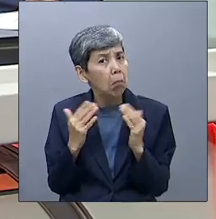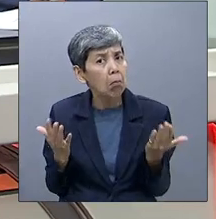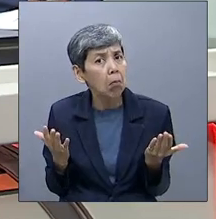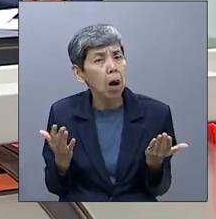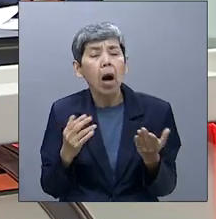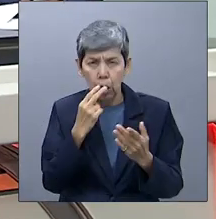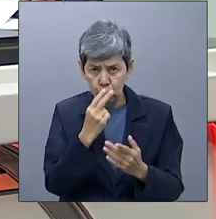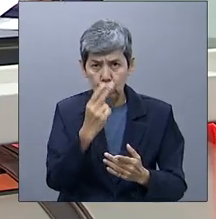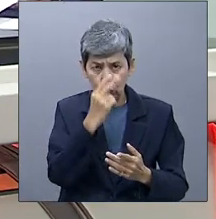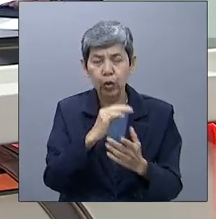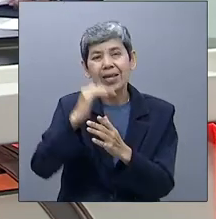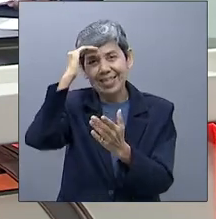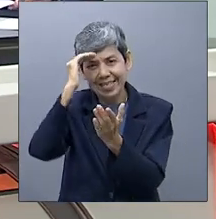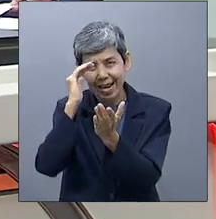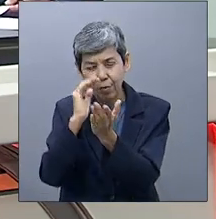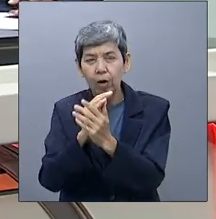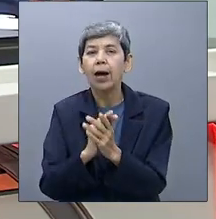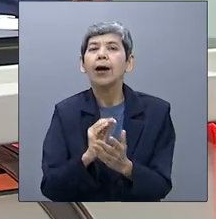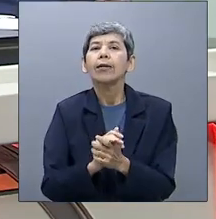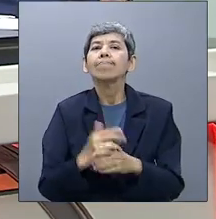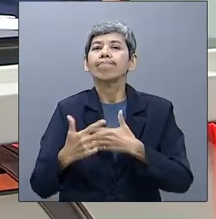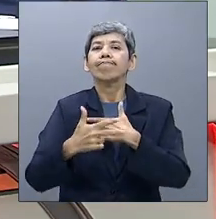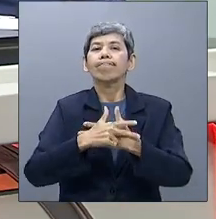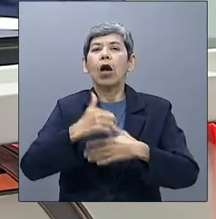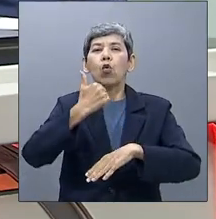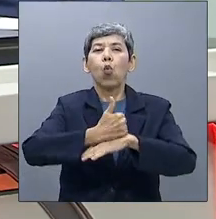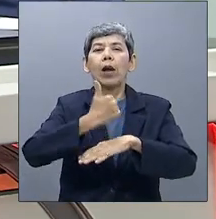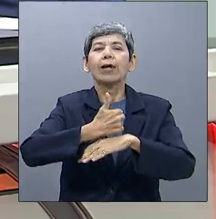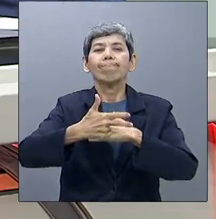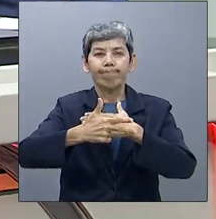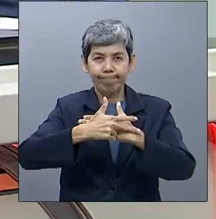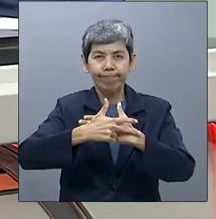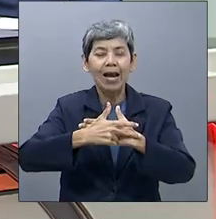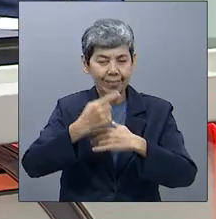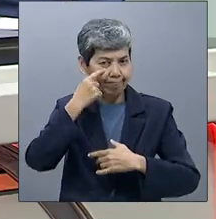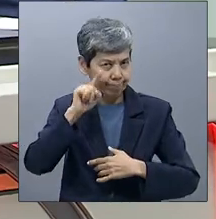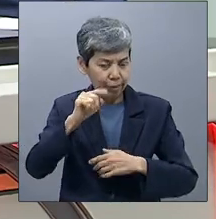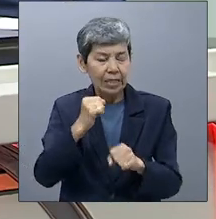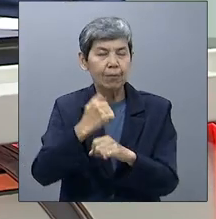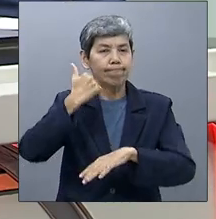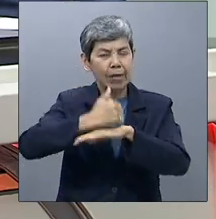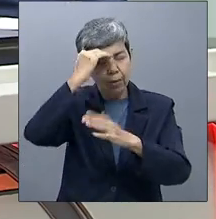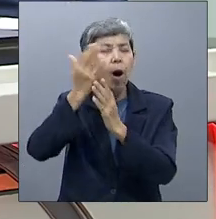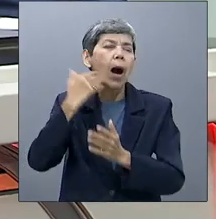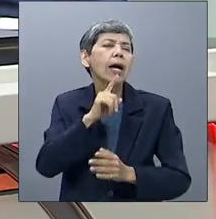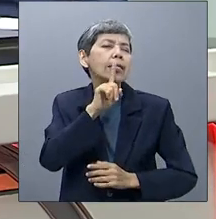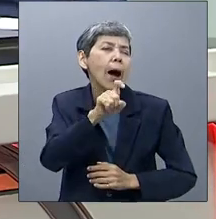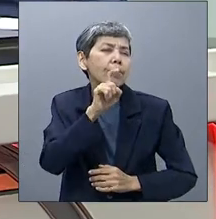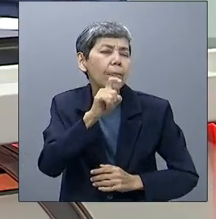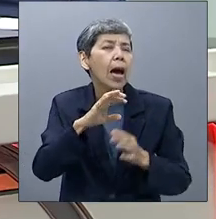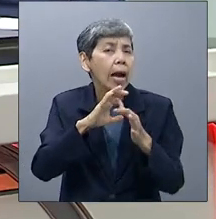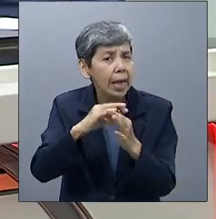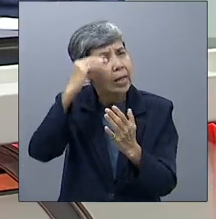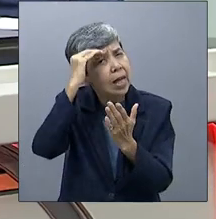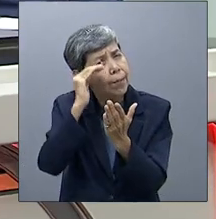ร่วมวิเคราะห์เพิ่มเติมกับพลตำรวจเอกเสรีพิสุทธิ์เตมียเวชหัวหน้าพรรคเสรีรวมไทยในฐานะที่ท่านก็เคยเป็นผบ.ตร.มาก่อนด้วยนะคะเกี่ยวกับเรื่อง